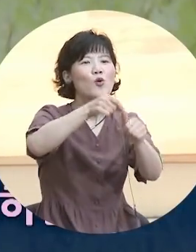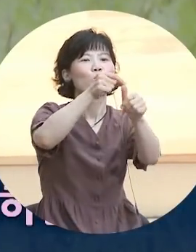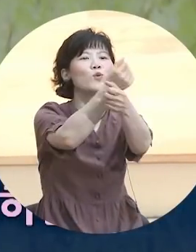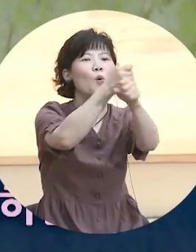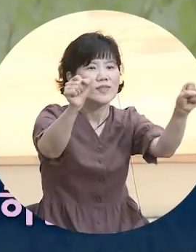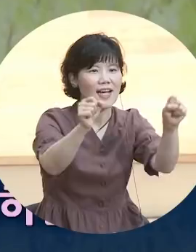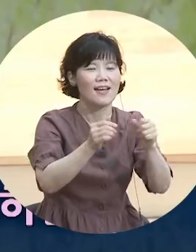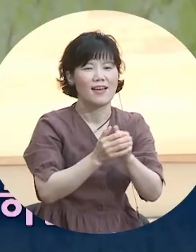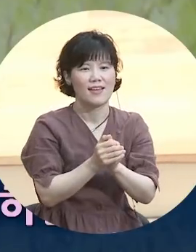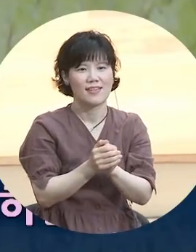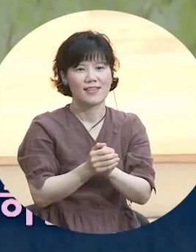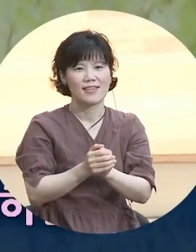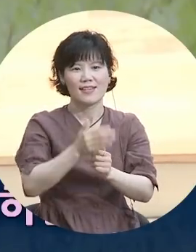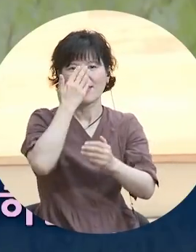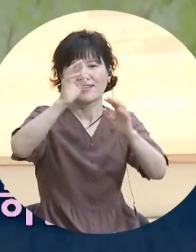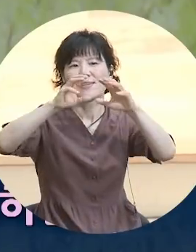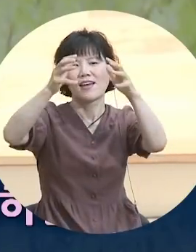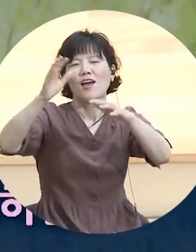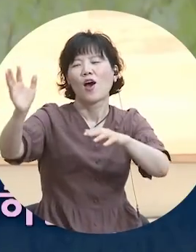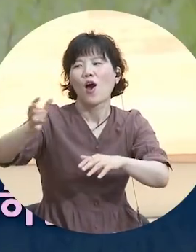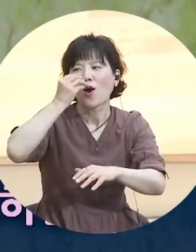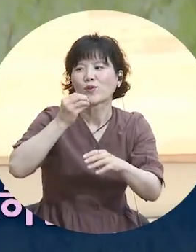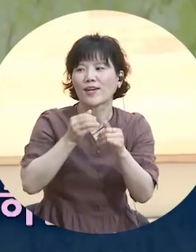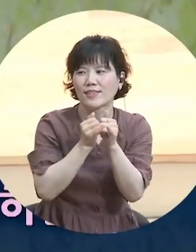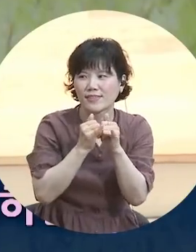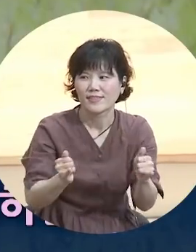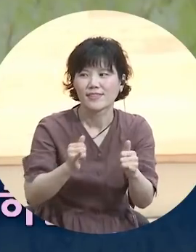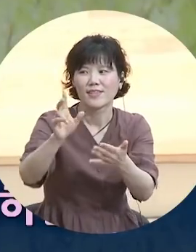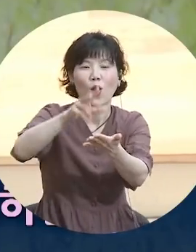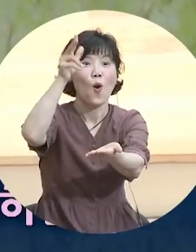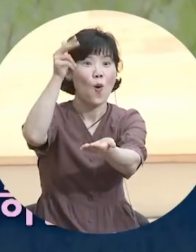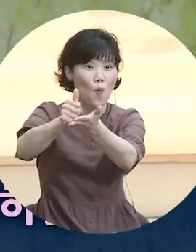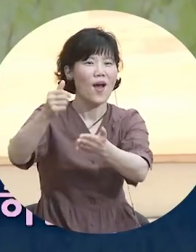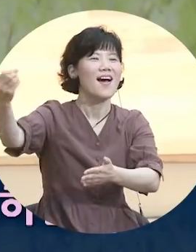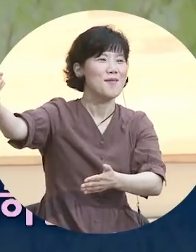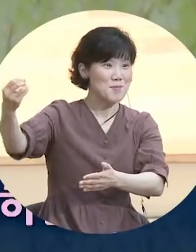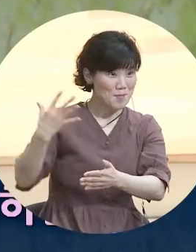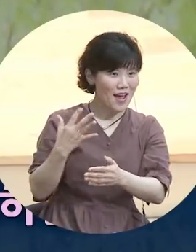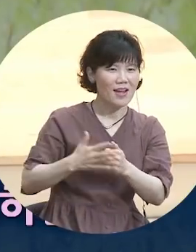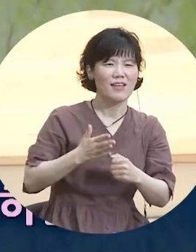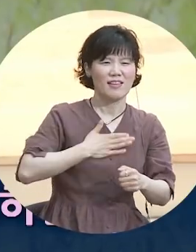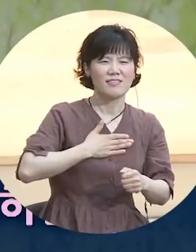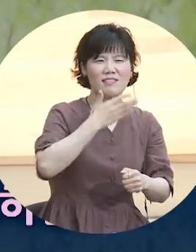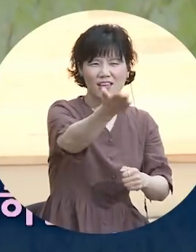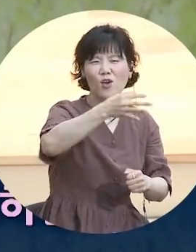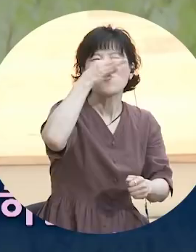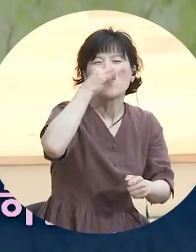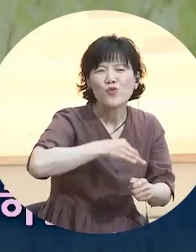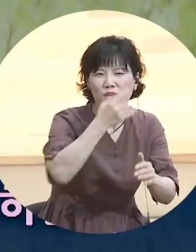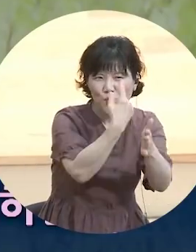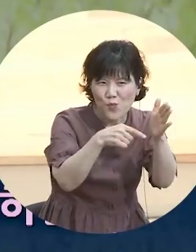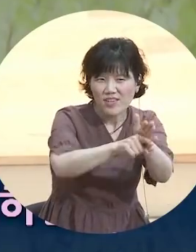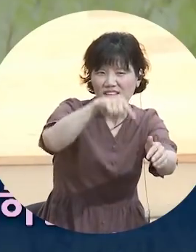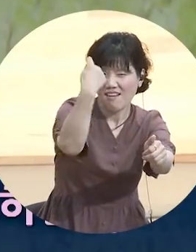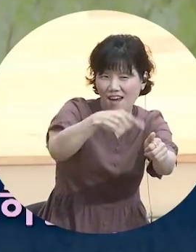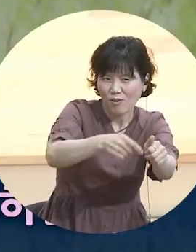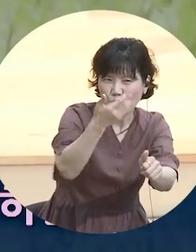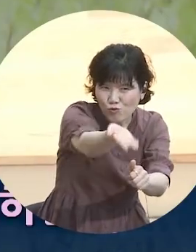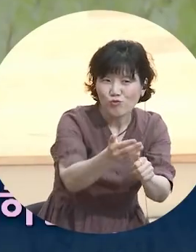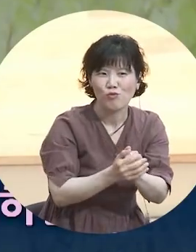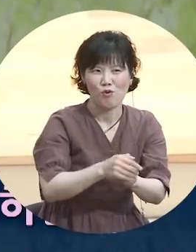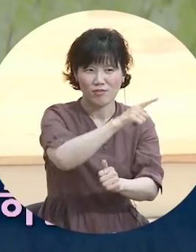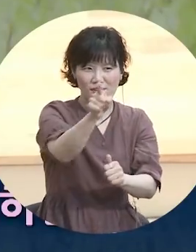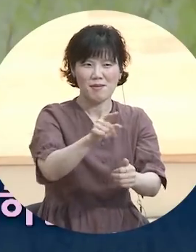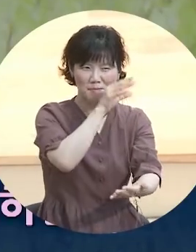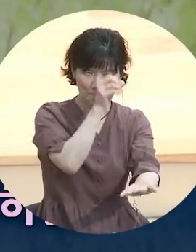너희의 구속자시요 이스라엘 거룩하신 이신 여호와께서 이르시되 나는 내게 유익하도록 가르치고